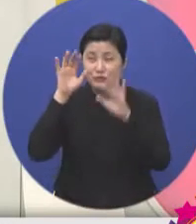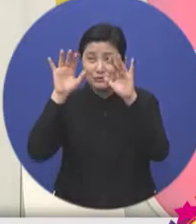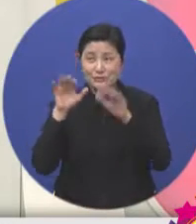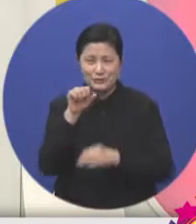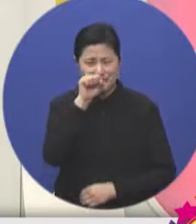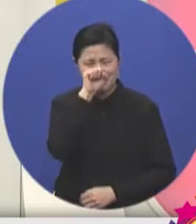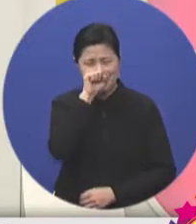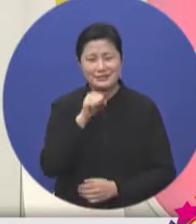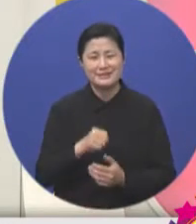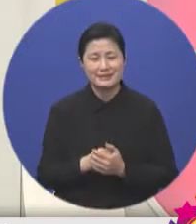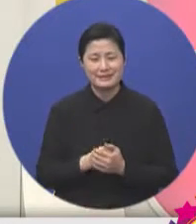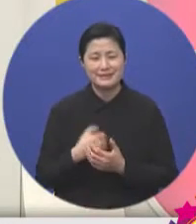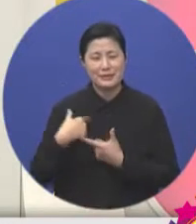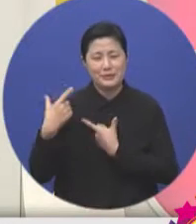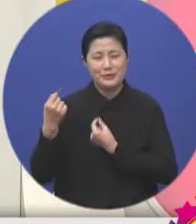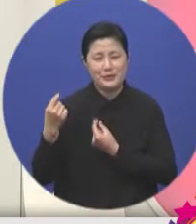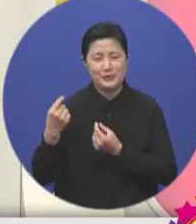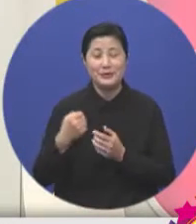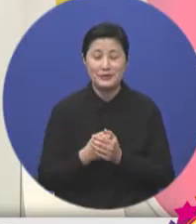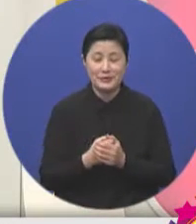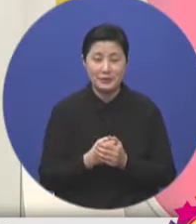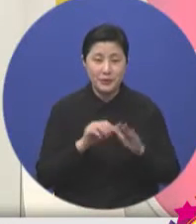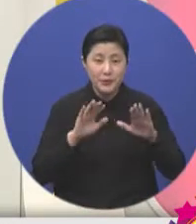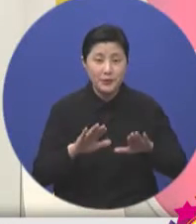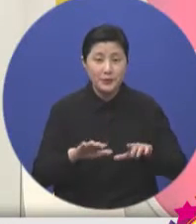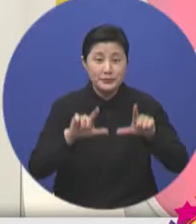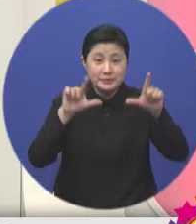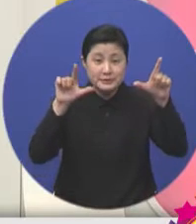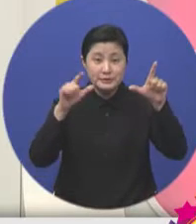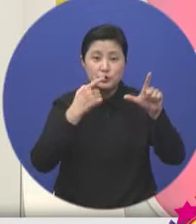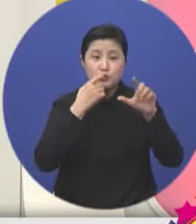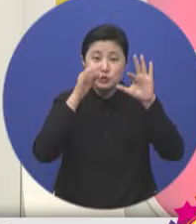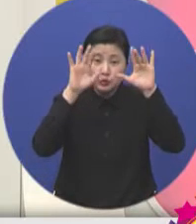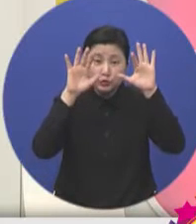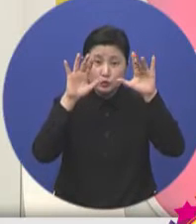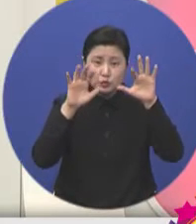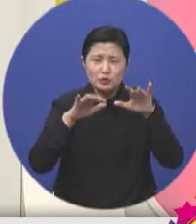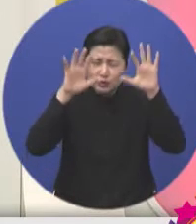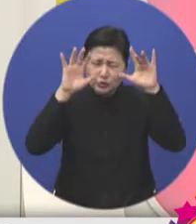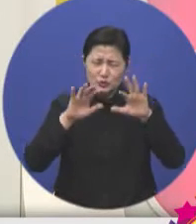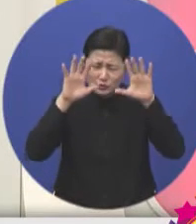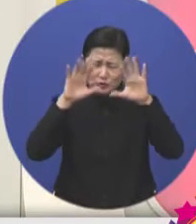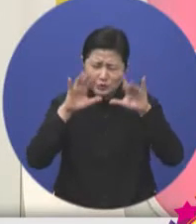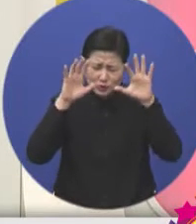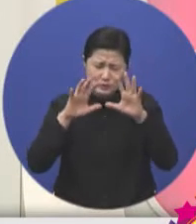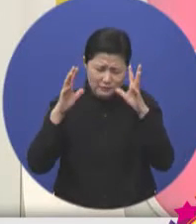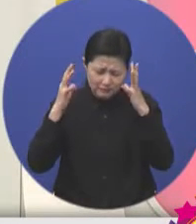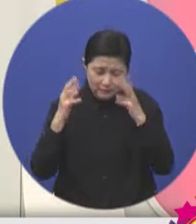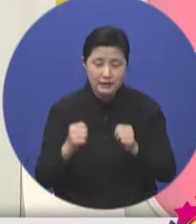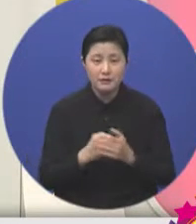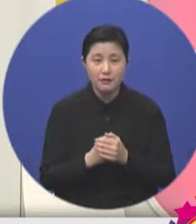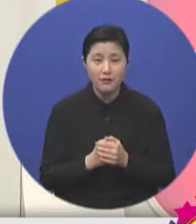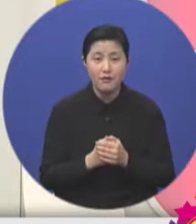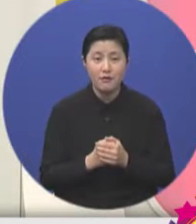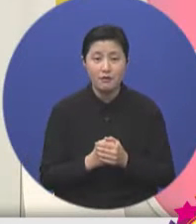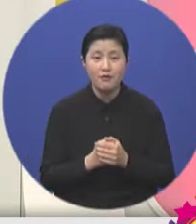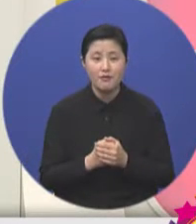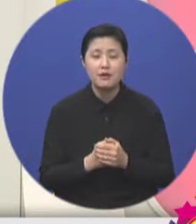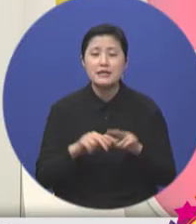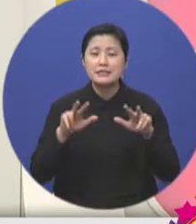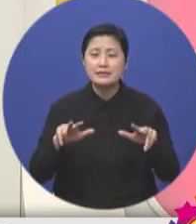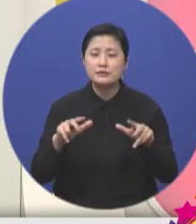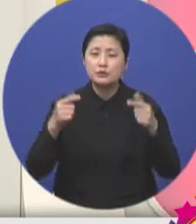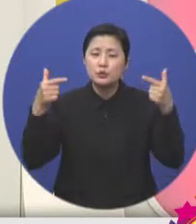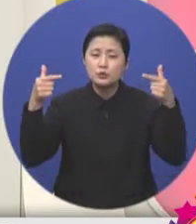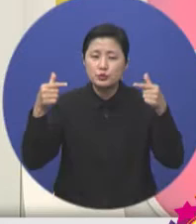비는 싫어하고. 저랑 똑같아. 지금 오늘도 눈이 여기 펑펑 내렸어요. 그럼 많이 왔죠. 지금은